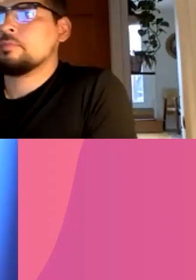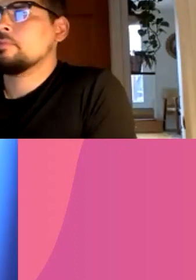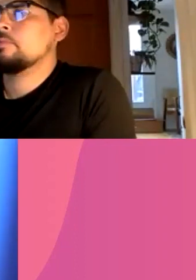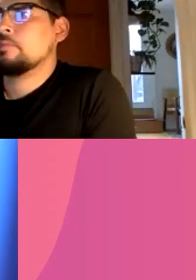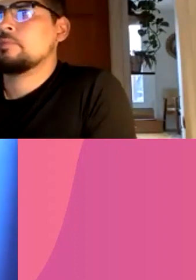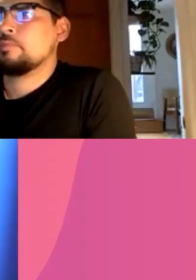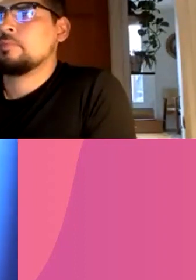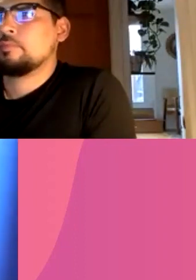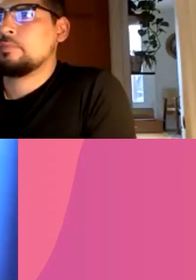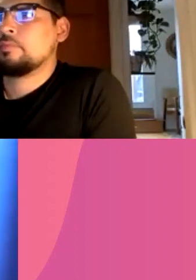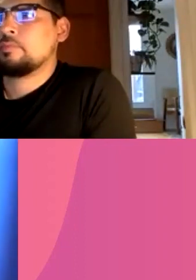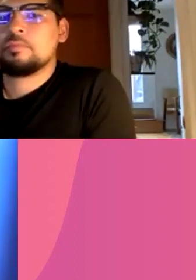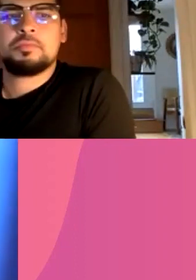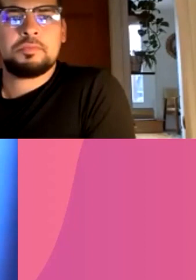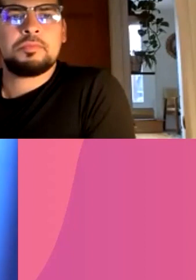moment-là,